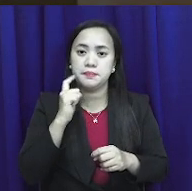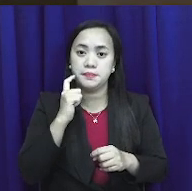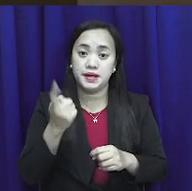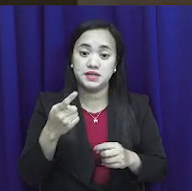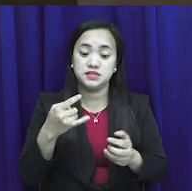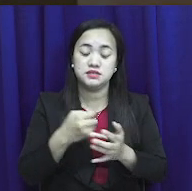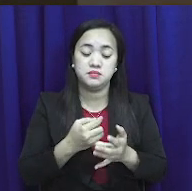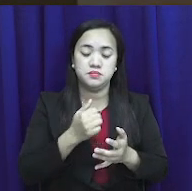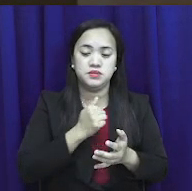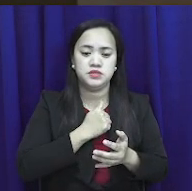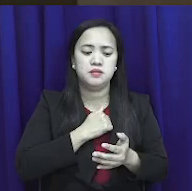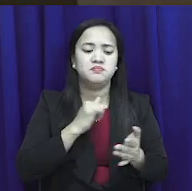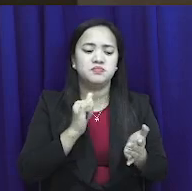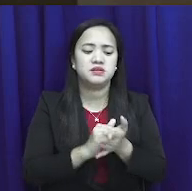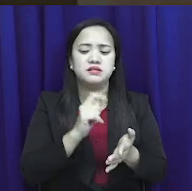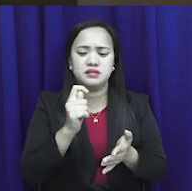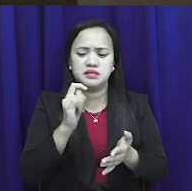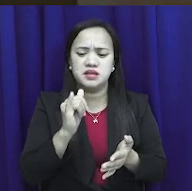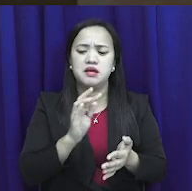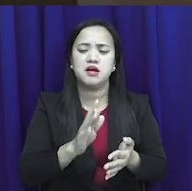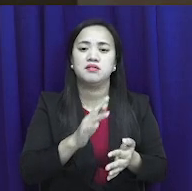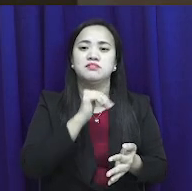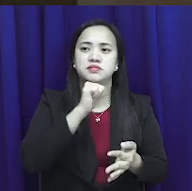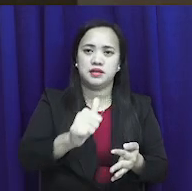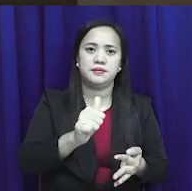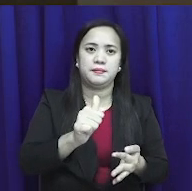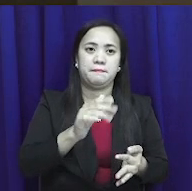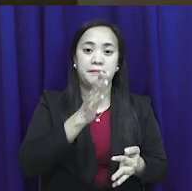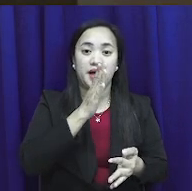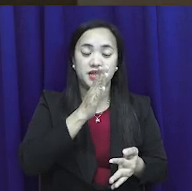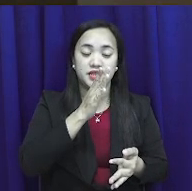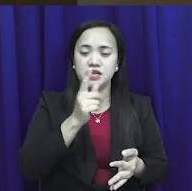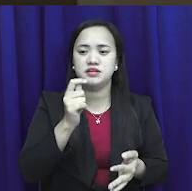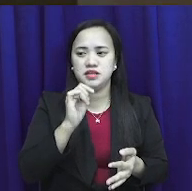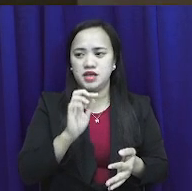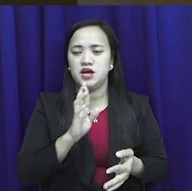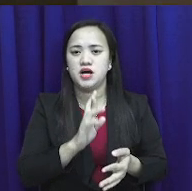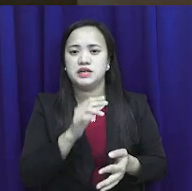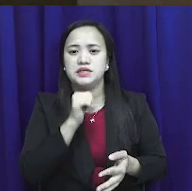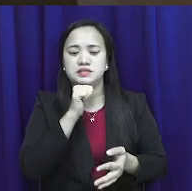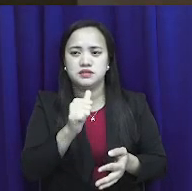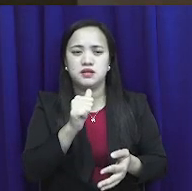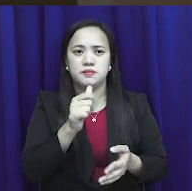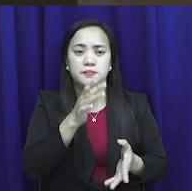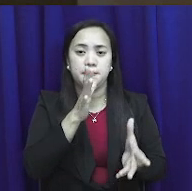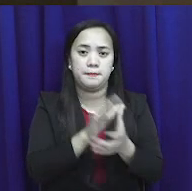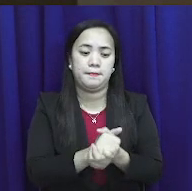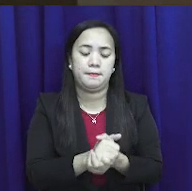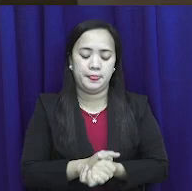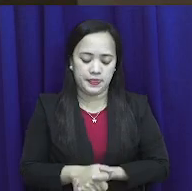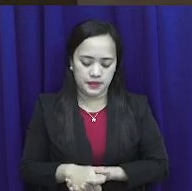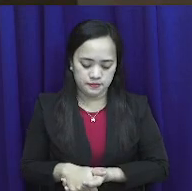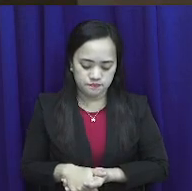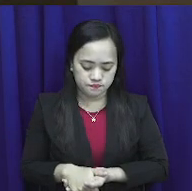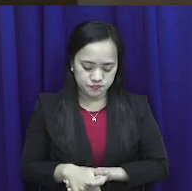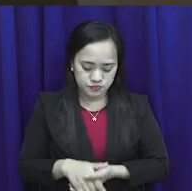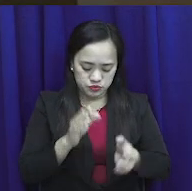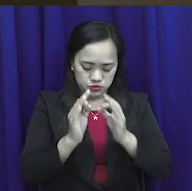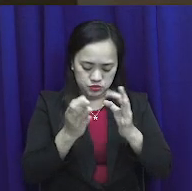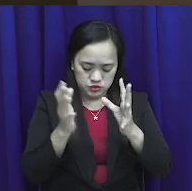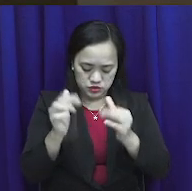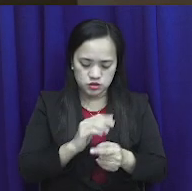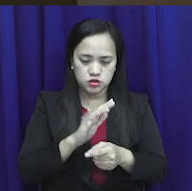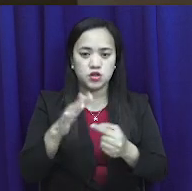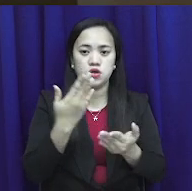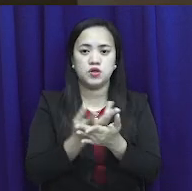nanay at parang hindi sila asawa Alam niyo po alam niyo po ah Dito kitang-kita naman po ninyo